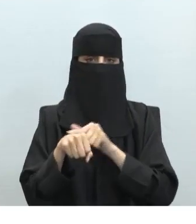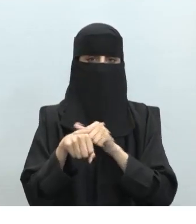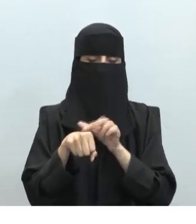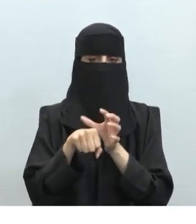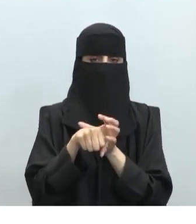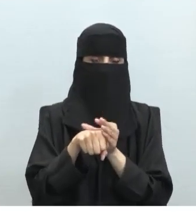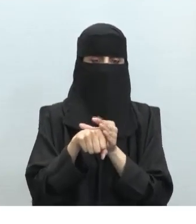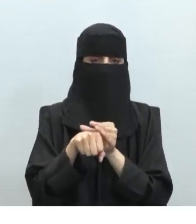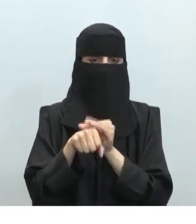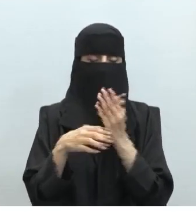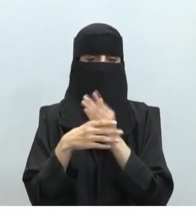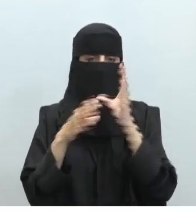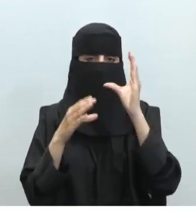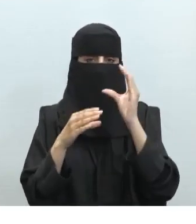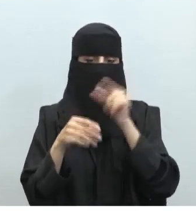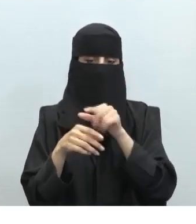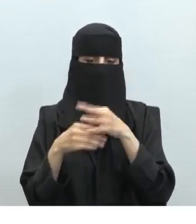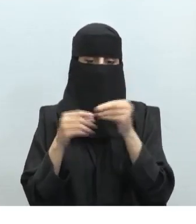الطرفيه يصغر